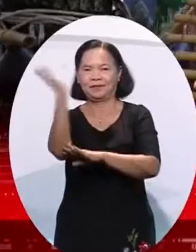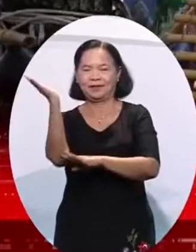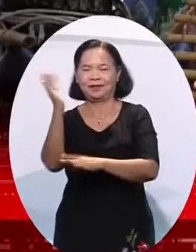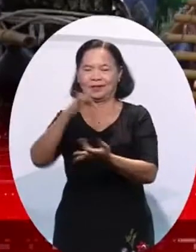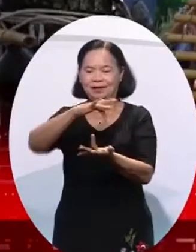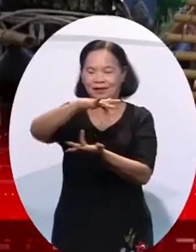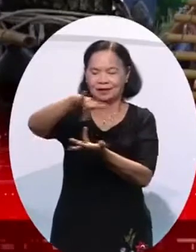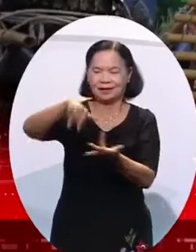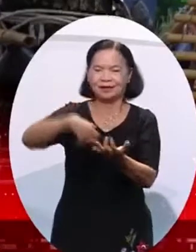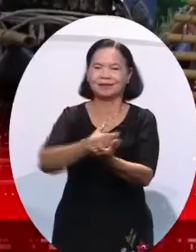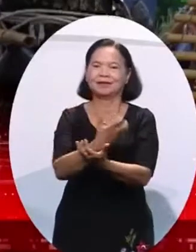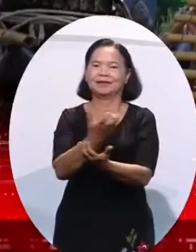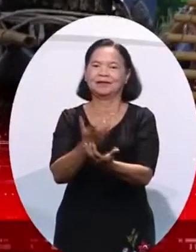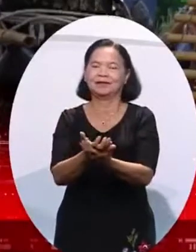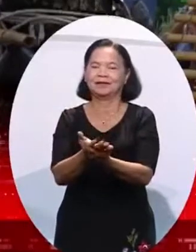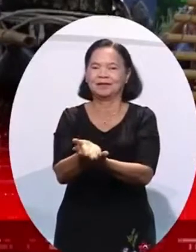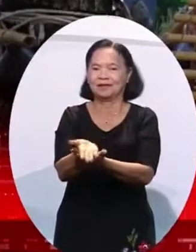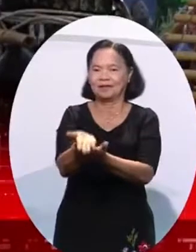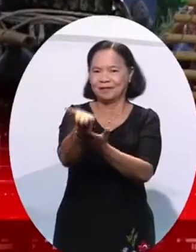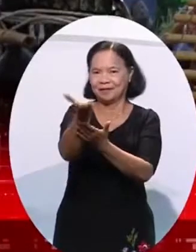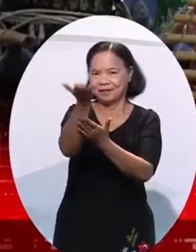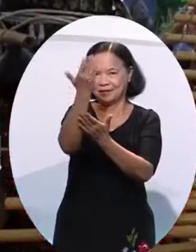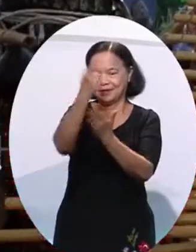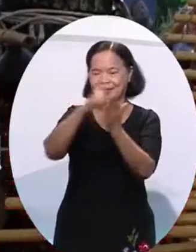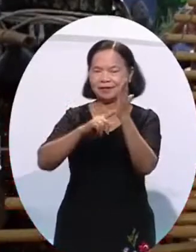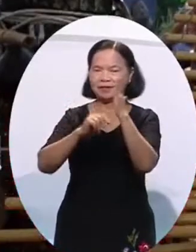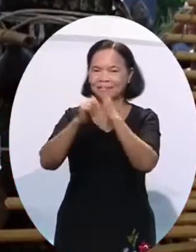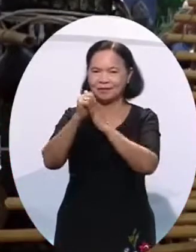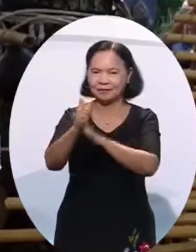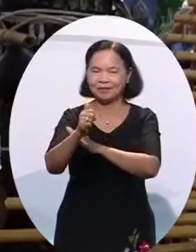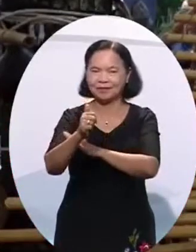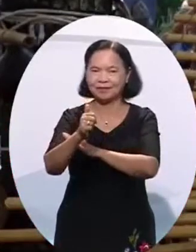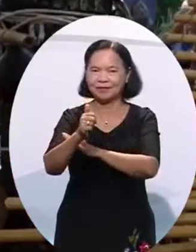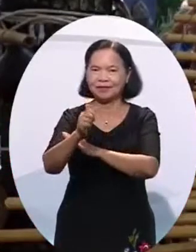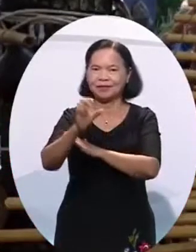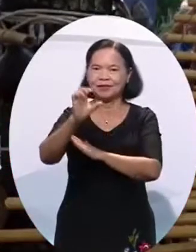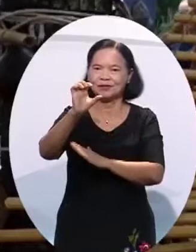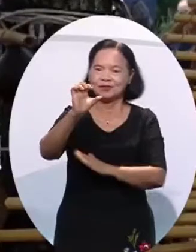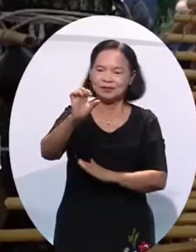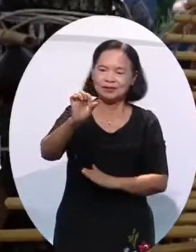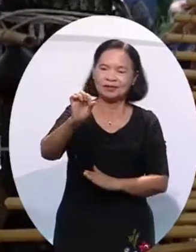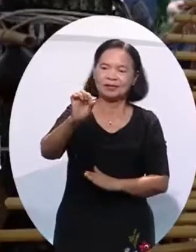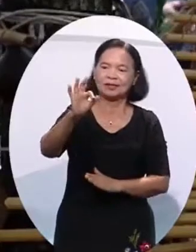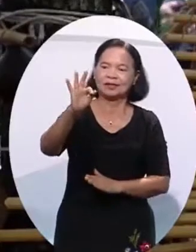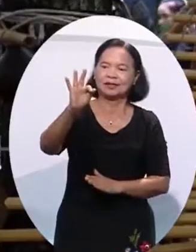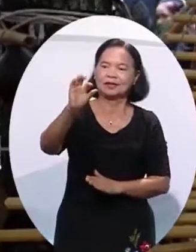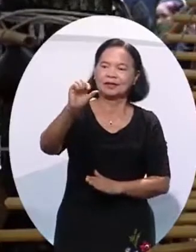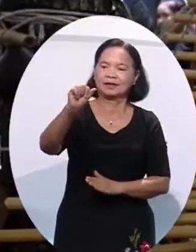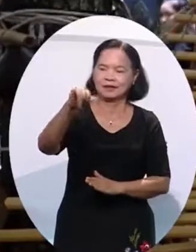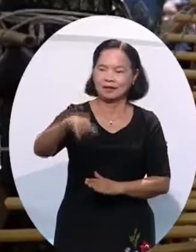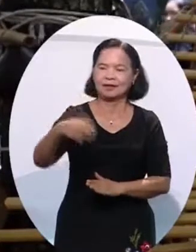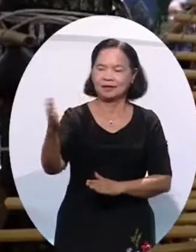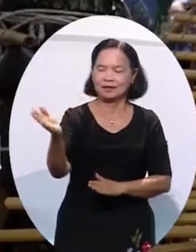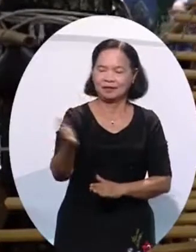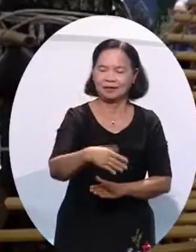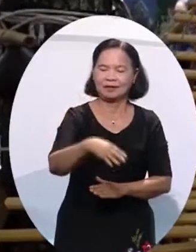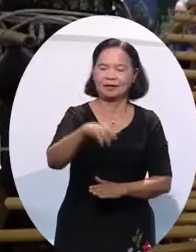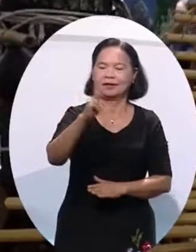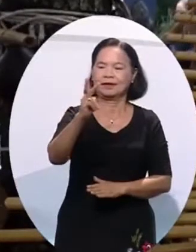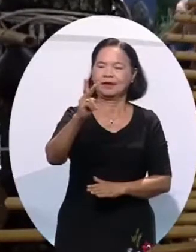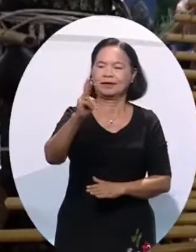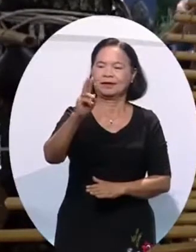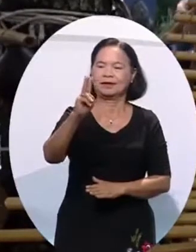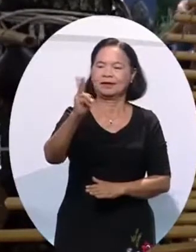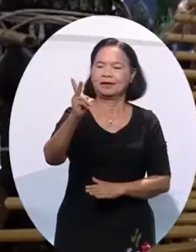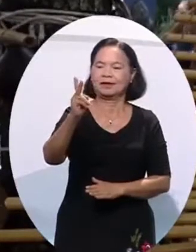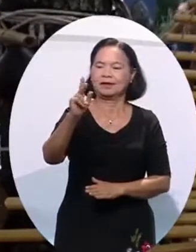sinh thái cộng đồng và nâng cao chất lượng dịch vụ các loại hình như là homestay, ecostay và farmstay để giúp khách